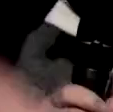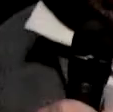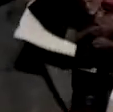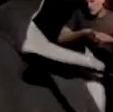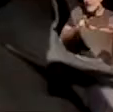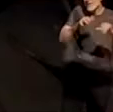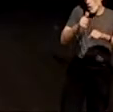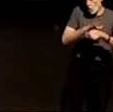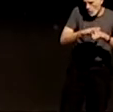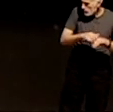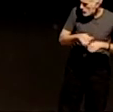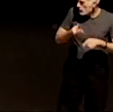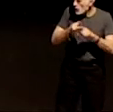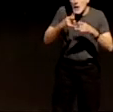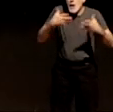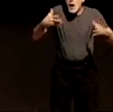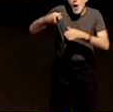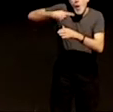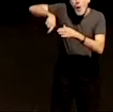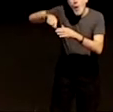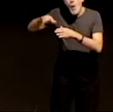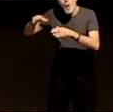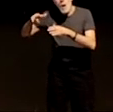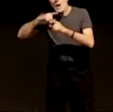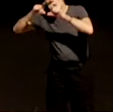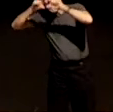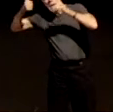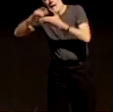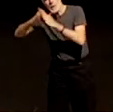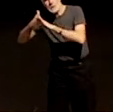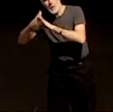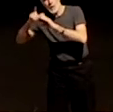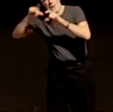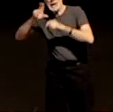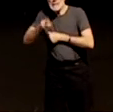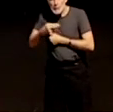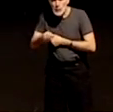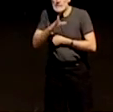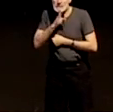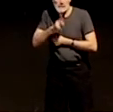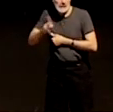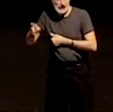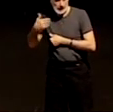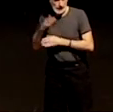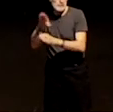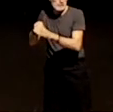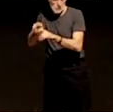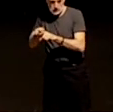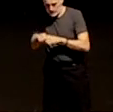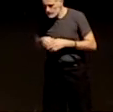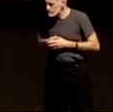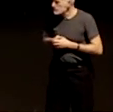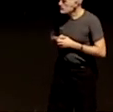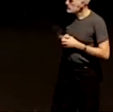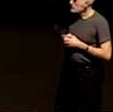vous avez juste à côté au vent aux natures midi pyrénées donc voilà je suis regroupera passé en tant